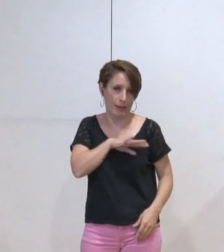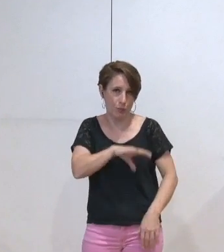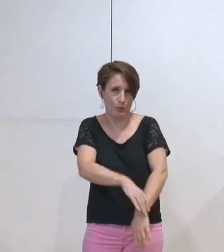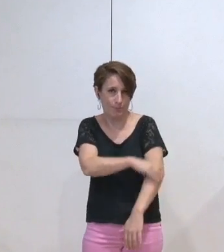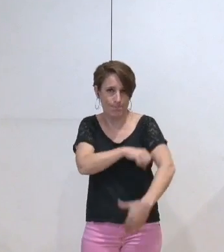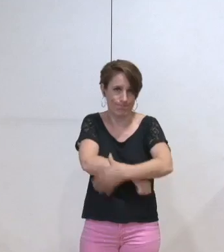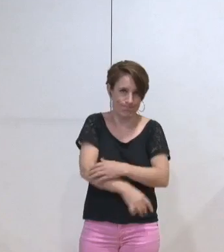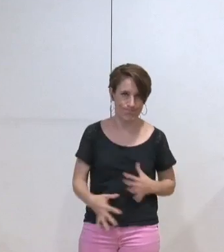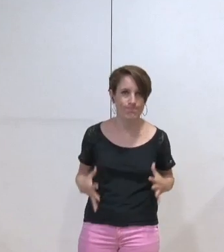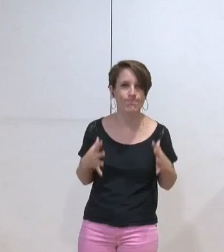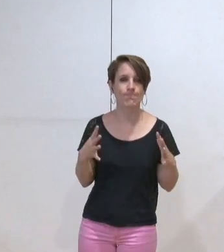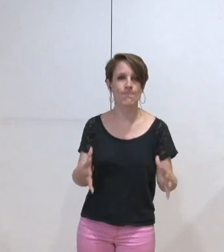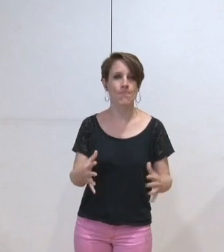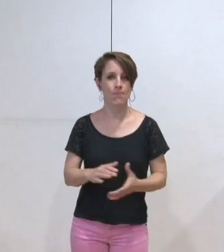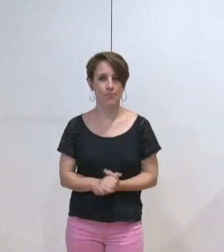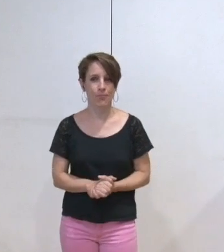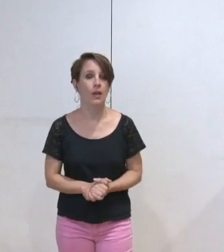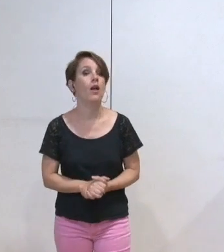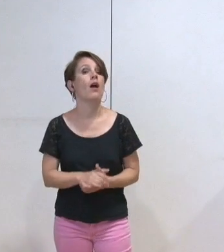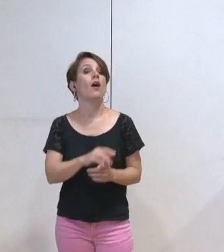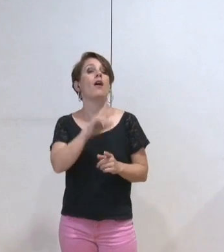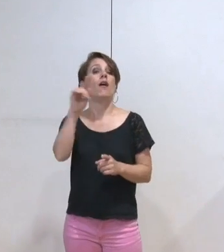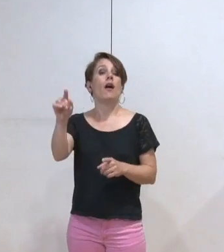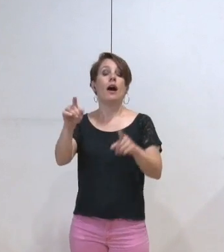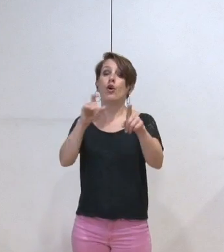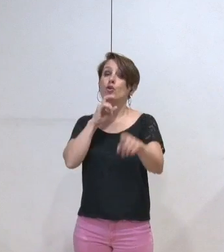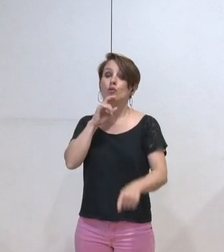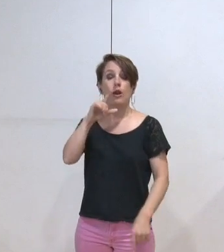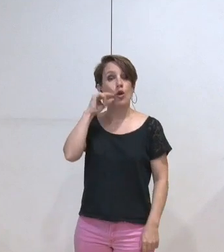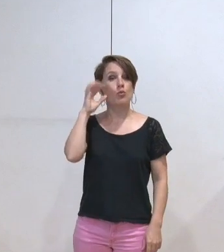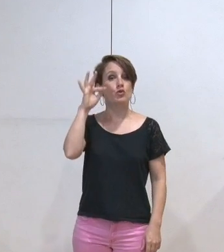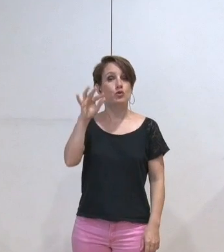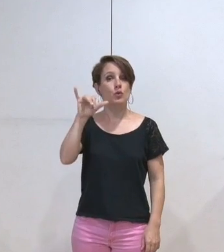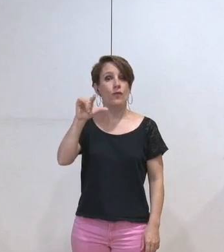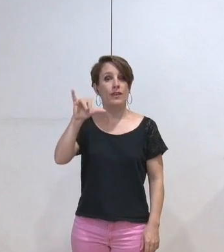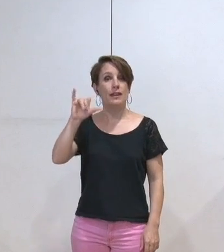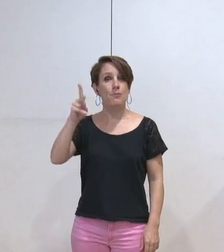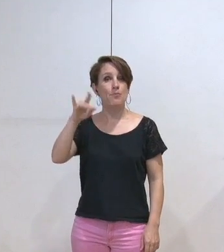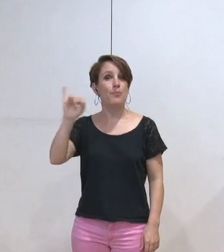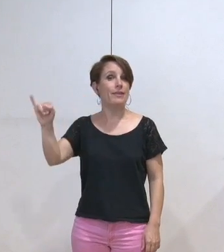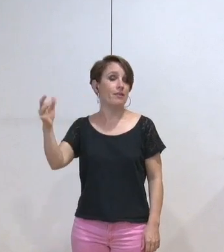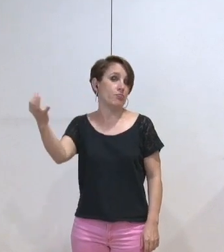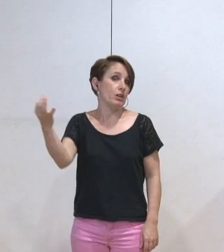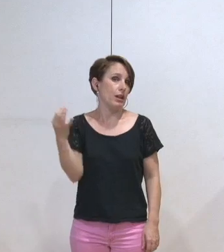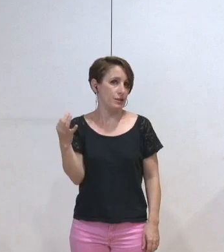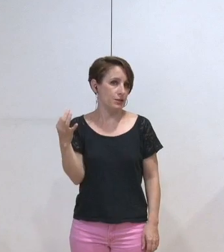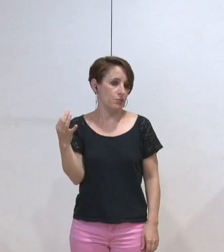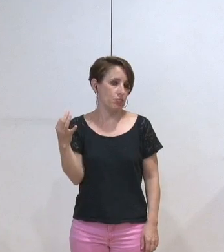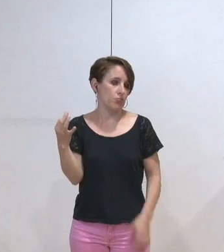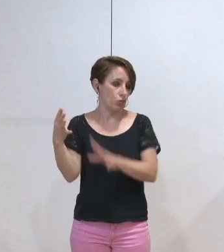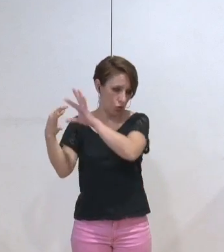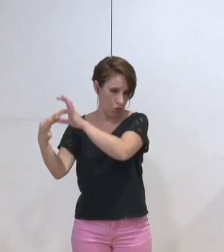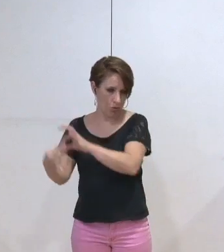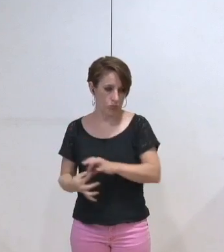exprimer évidemment Lionel Philipp ila dit dans ce qui est présenté là de manière très générale l'essentiel